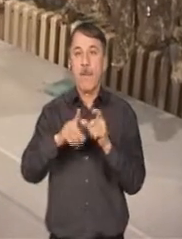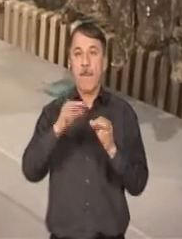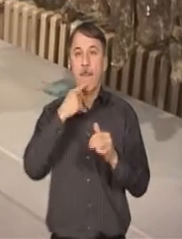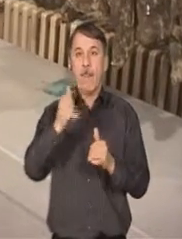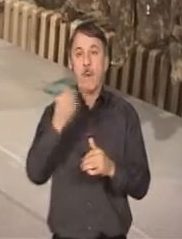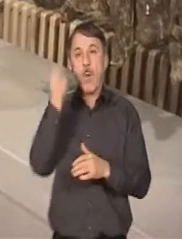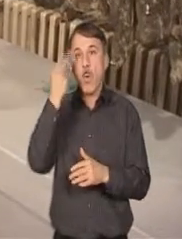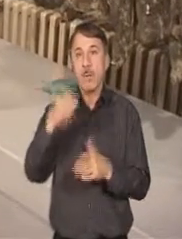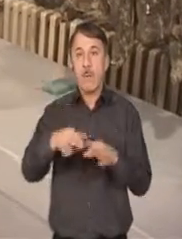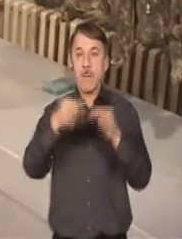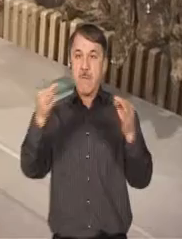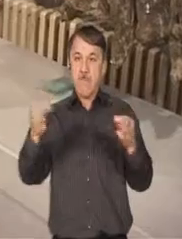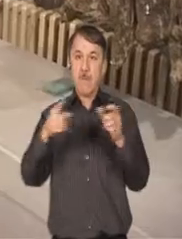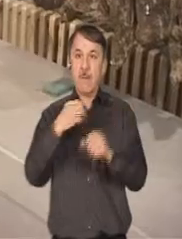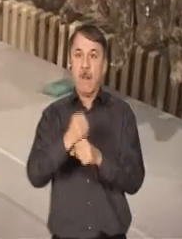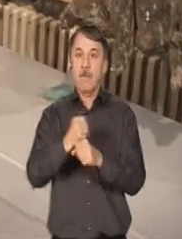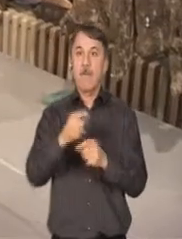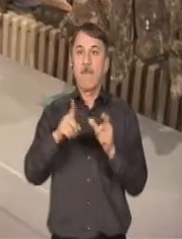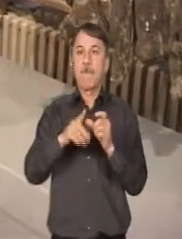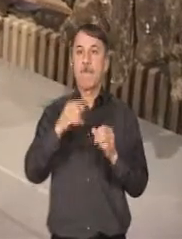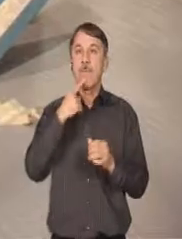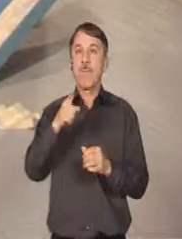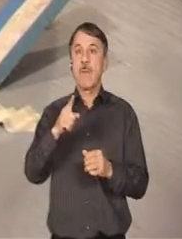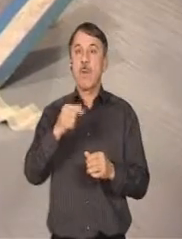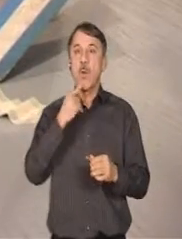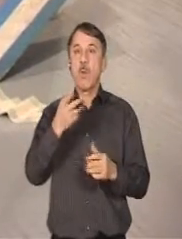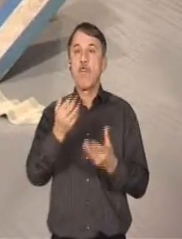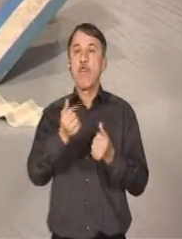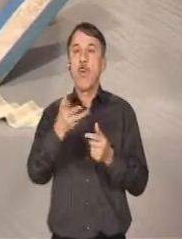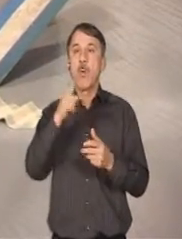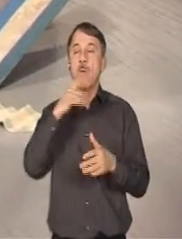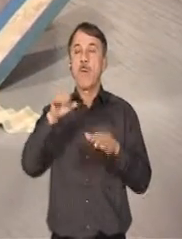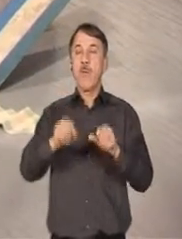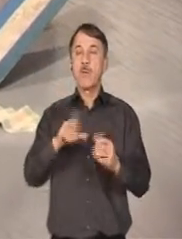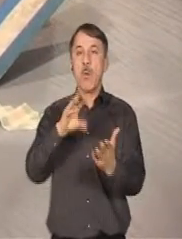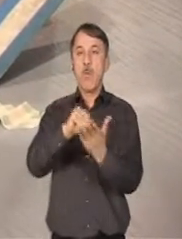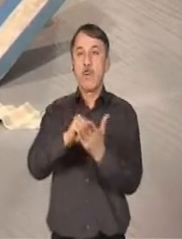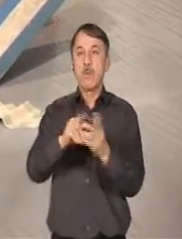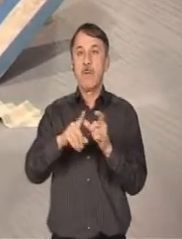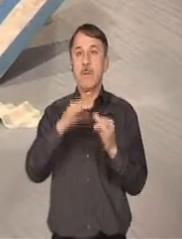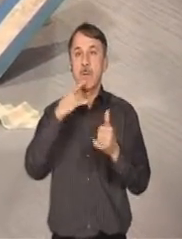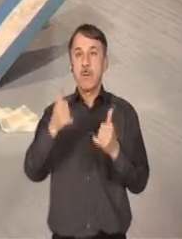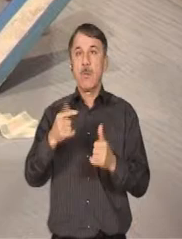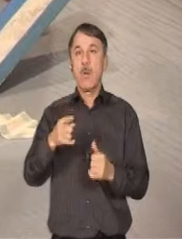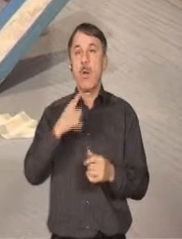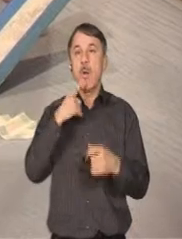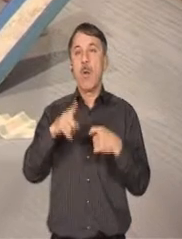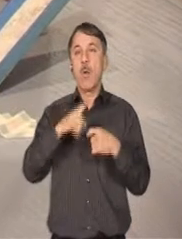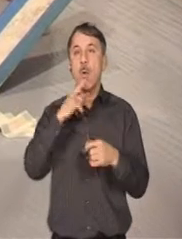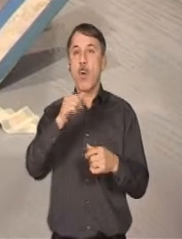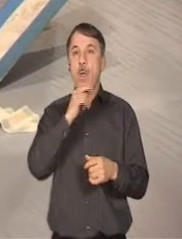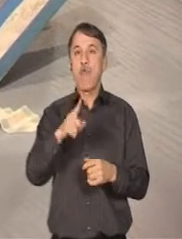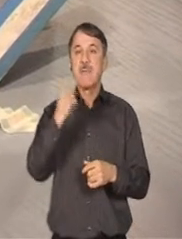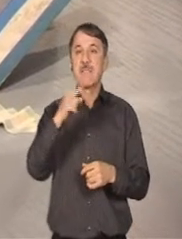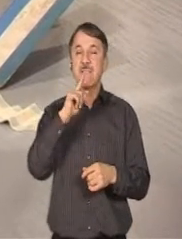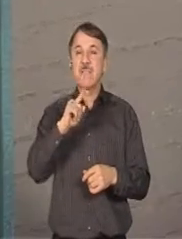istaknutim naučnim i kulturnim radnicima, kao i verskim poglavarima. Vrlo brzo se broj vlasnika ordena proširio i na diplomatske činovnike i